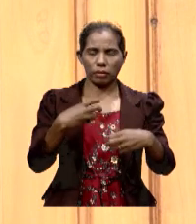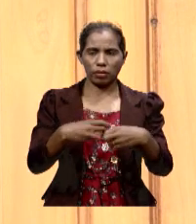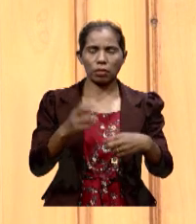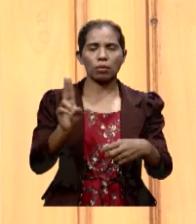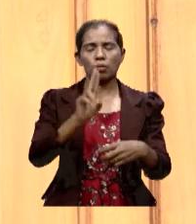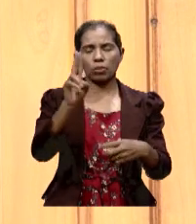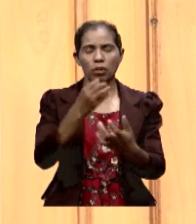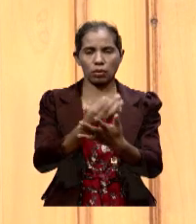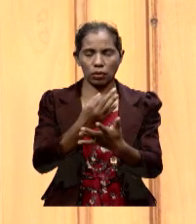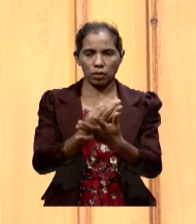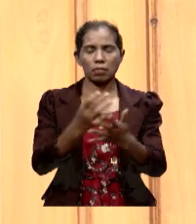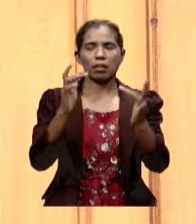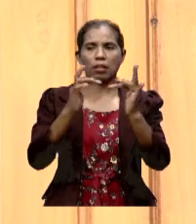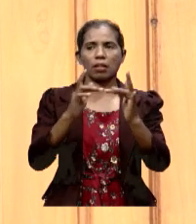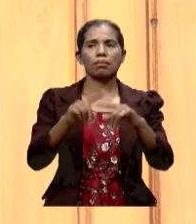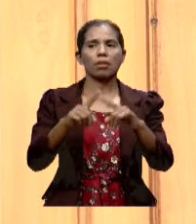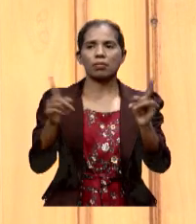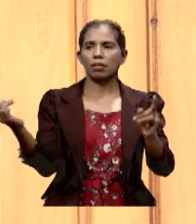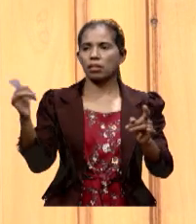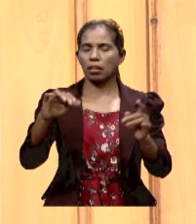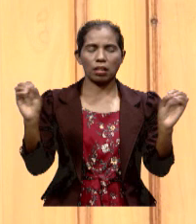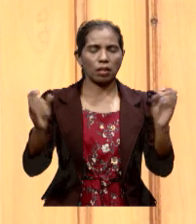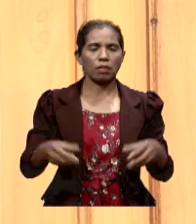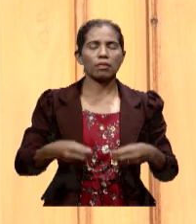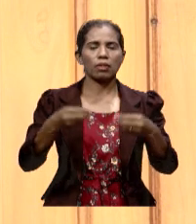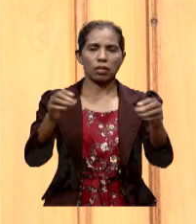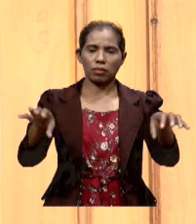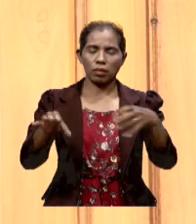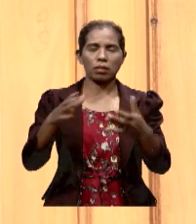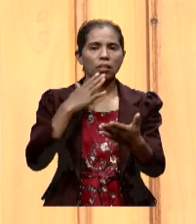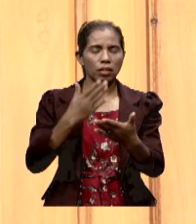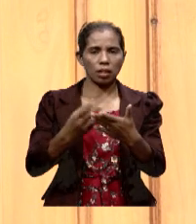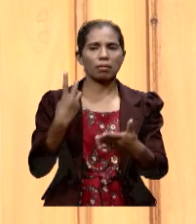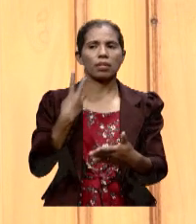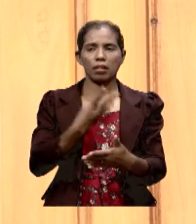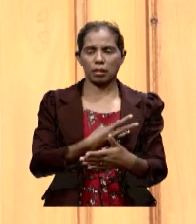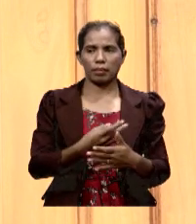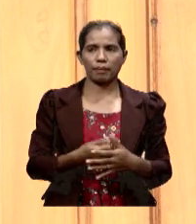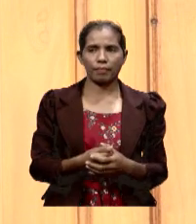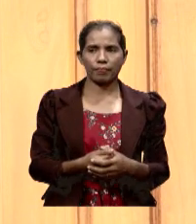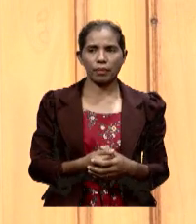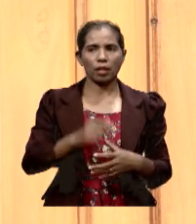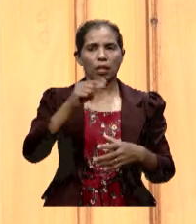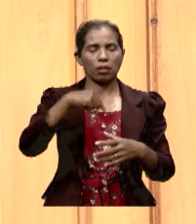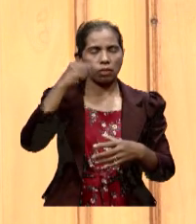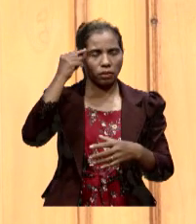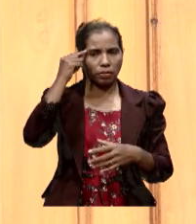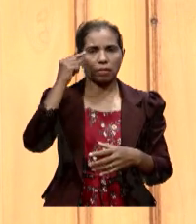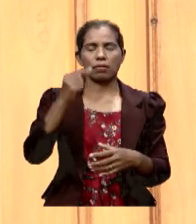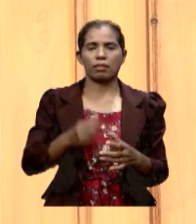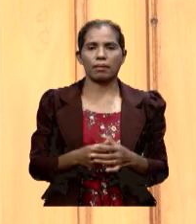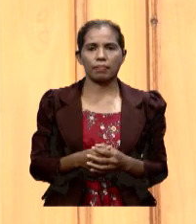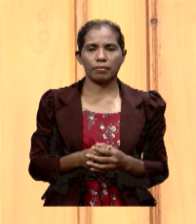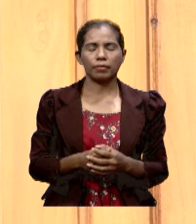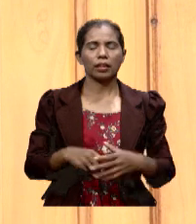osam barak liu ba internet, mas sir la fo servisu ida ke dia ko ita. Ha? Nebe ita ida nene guvern ini